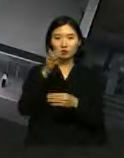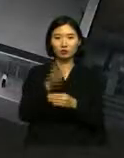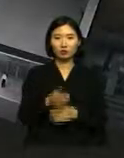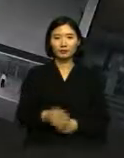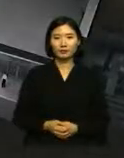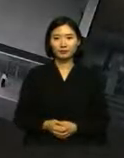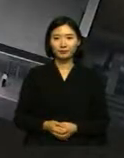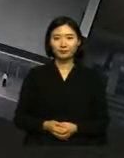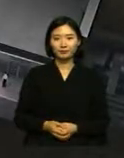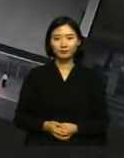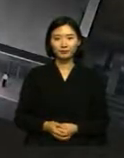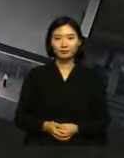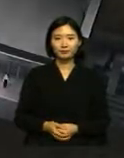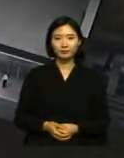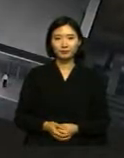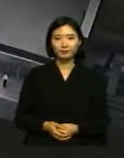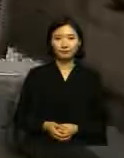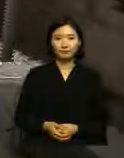경기케이블 tv 오용 성입니다